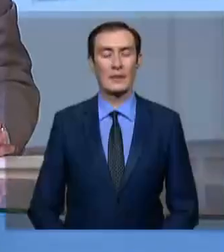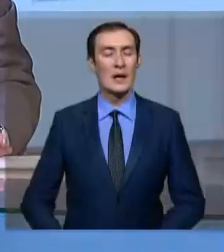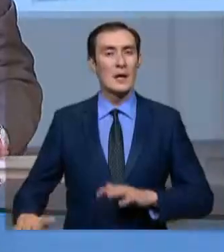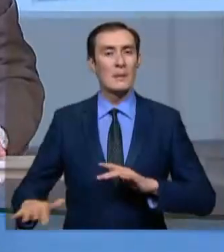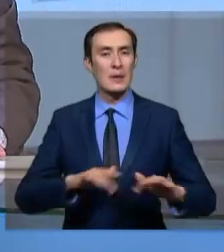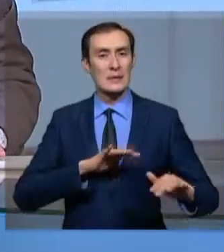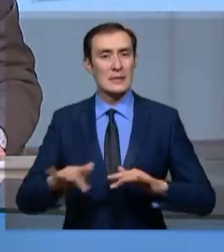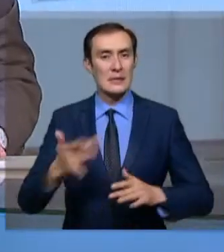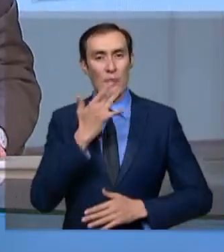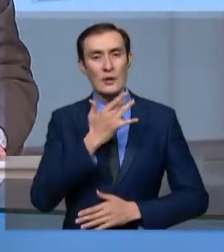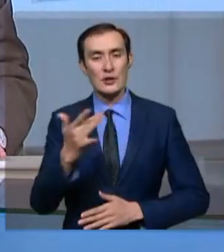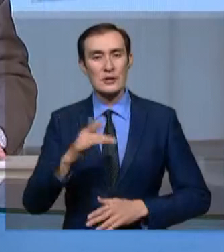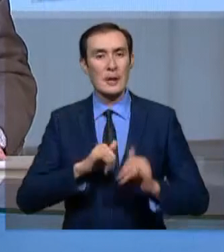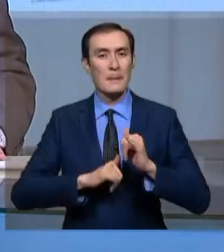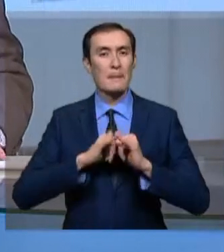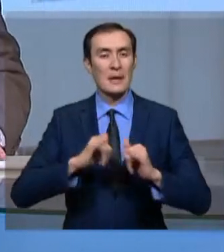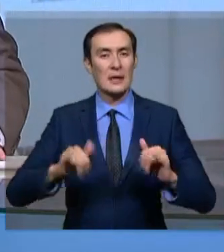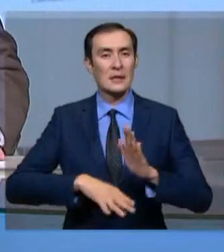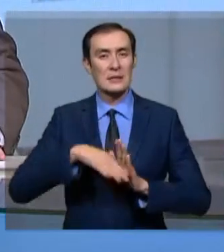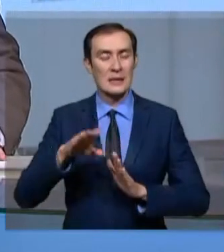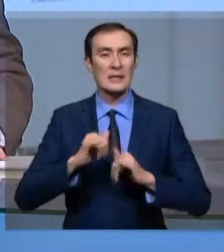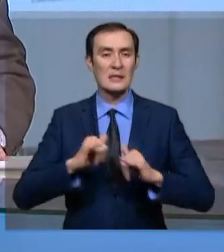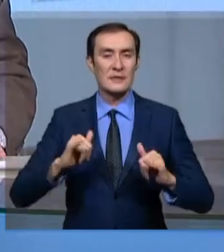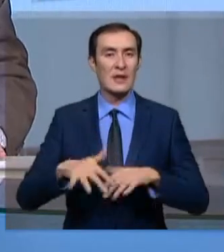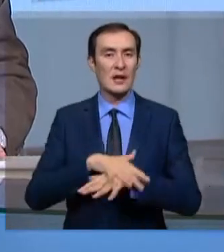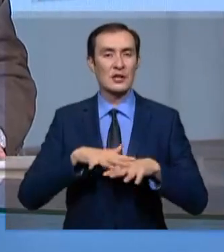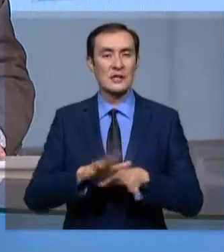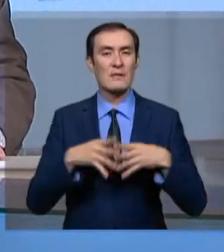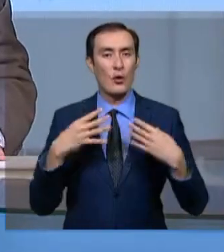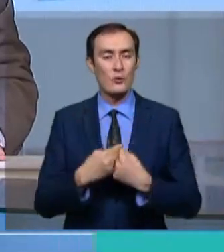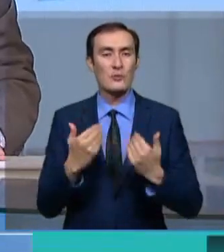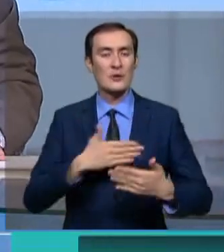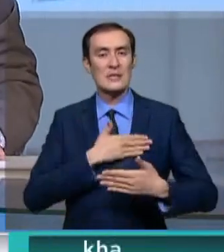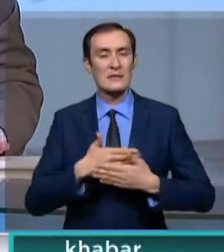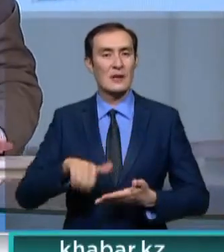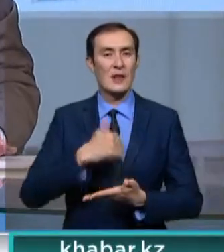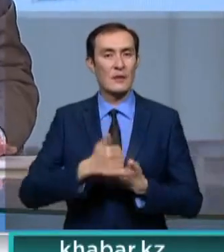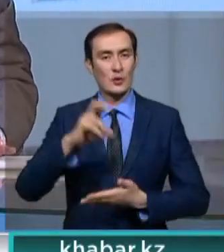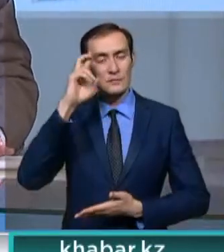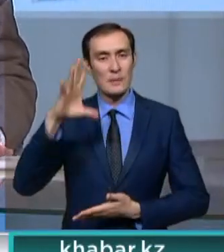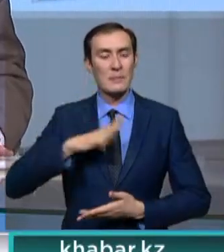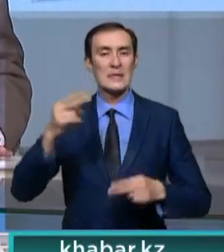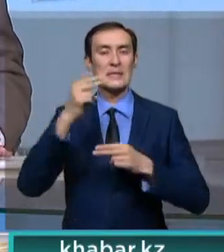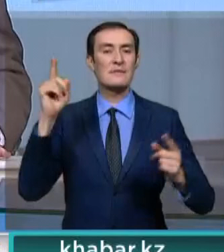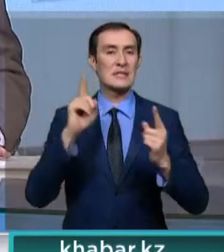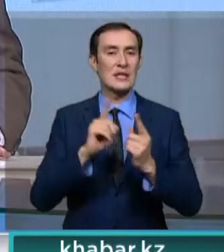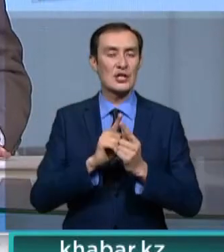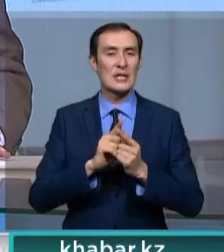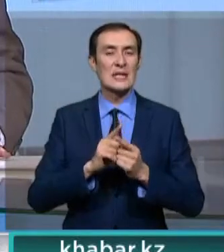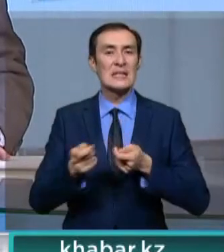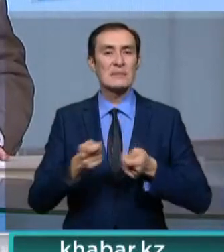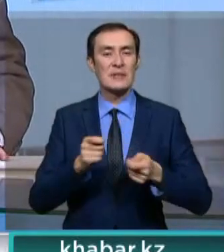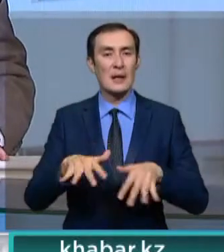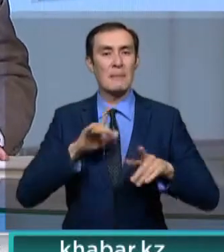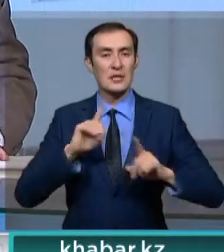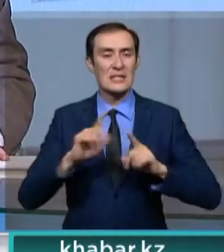Процессы политической модернизации, развития гражданского общества, проходящие в нашей стране по инициативе президента, стали одной из тем встречи спикера